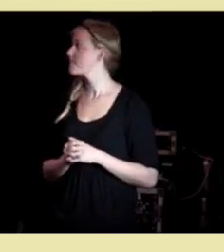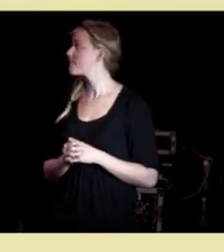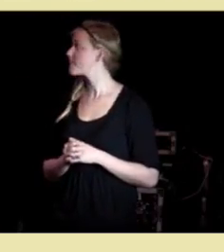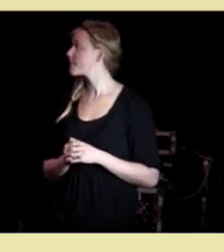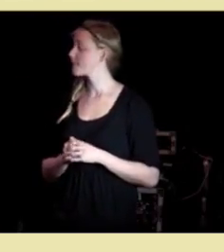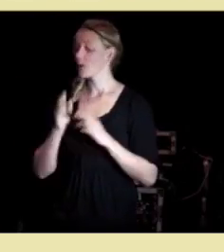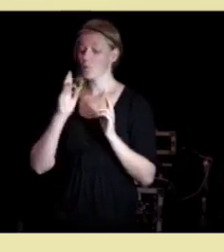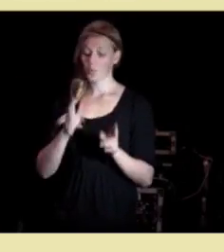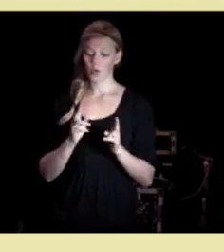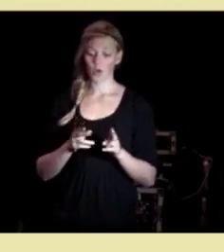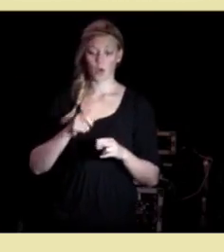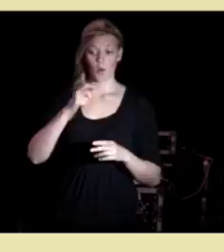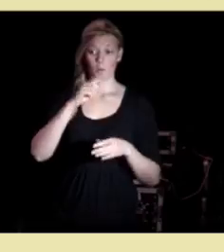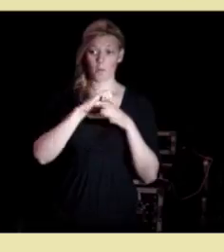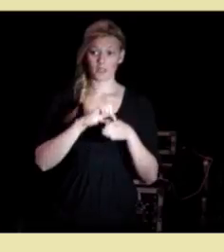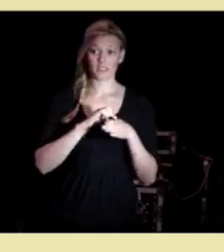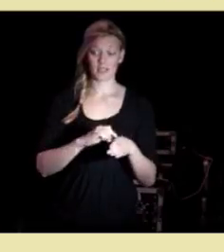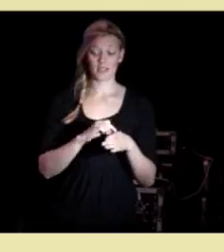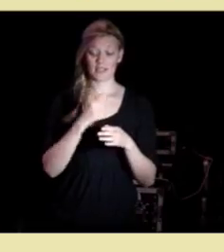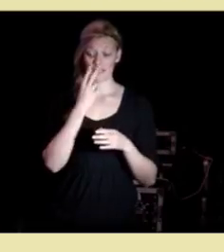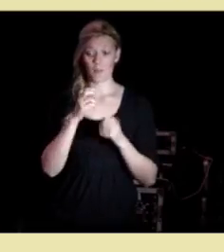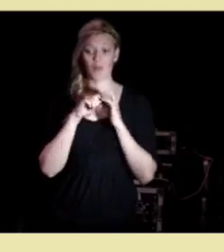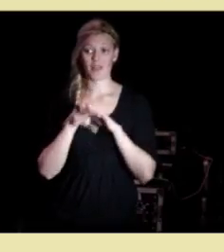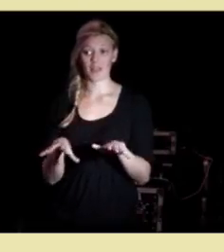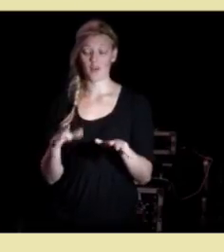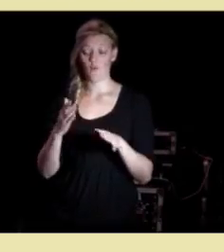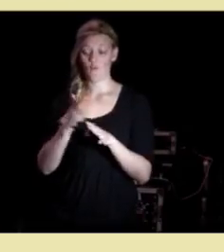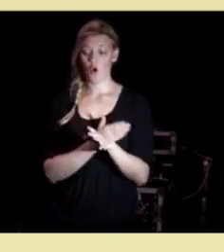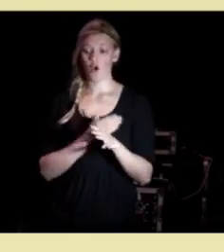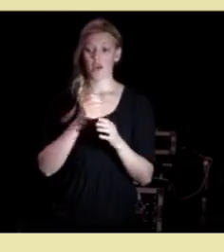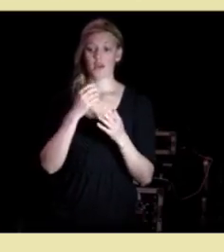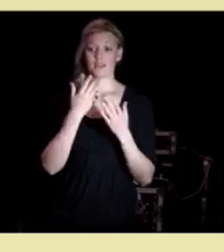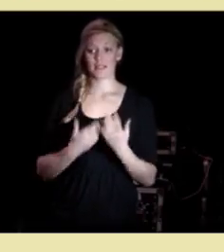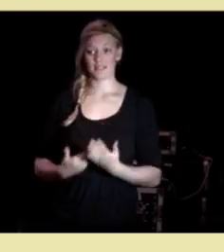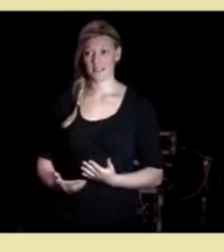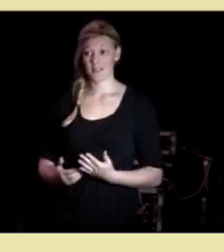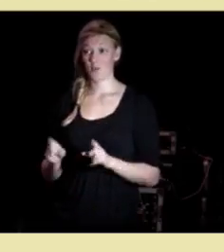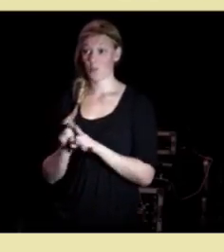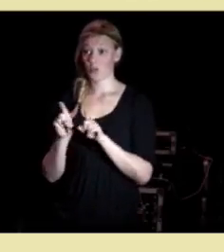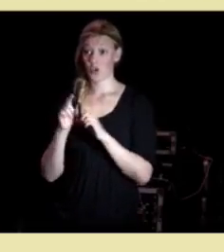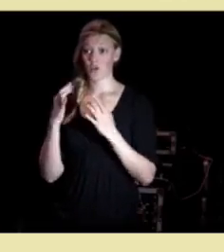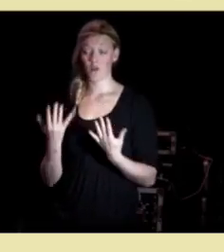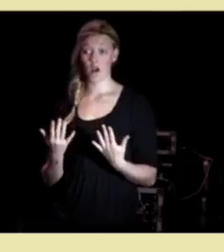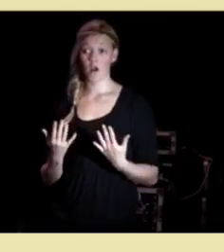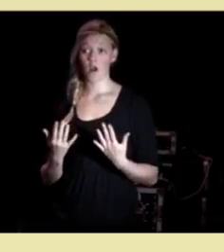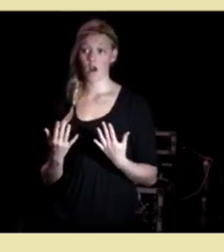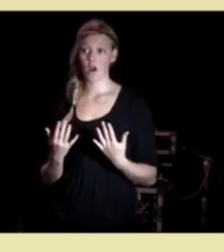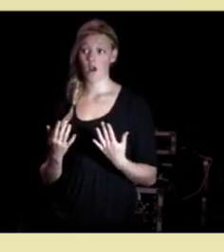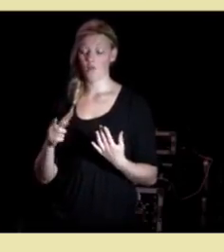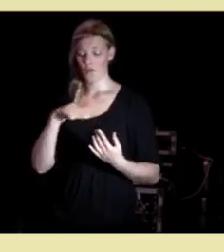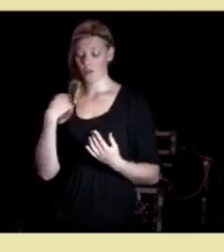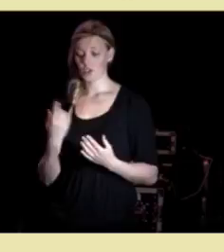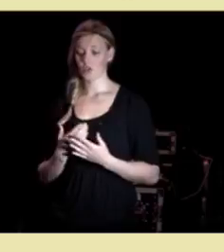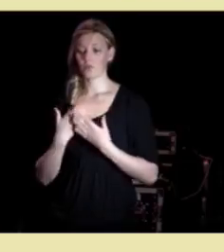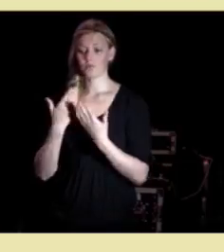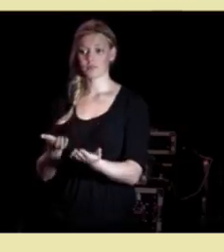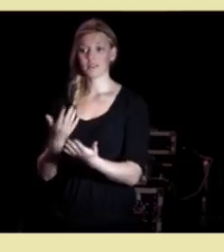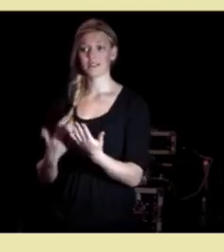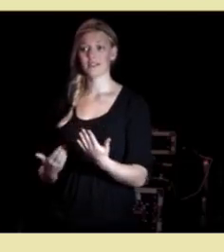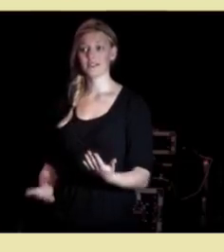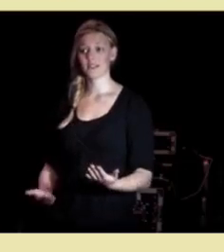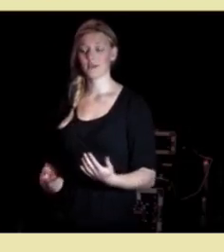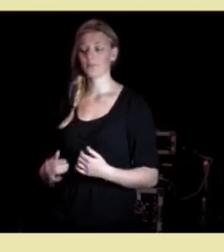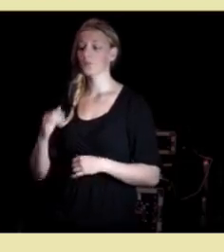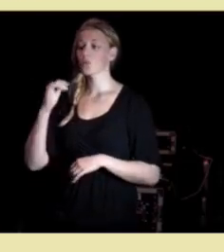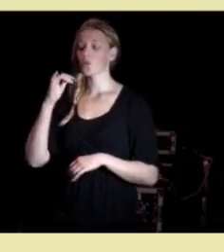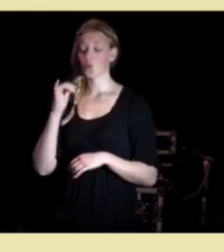Brukere og pasienter orienterer seg på nett nå, før de går til tjenesten. Hva betyr det for oss som leverer tjenester? Vel, det